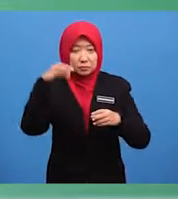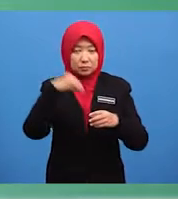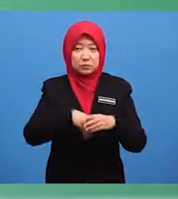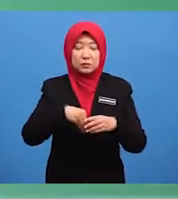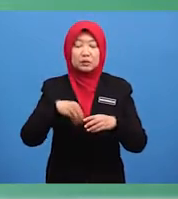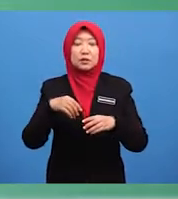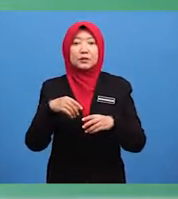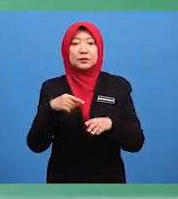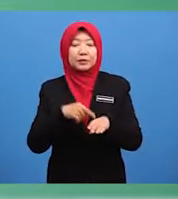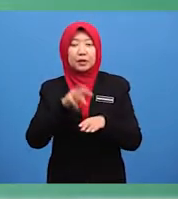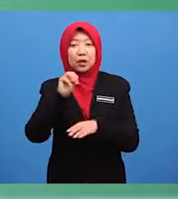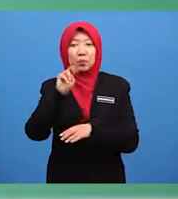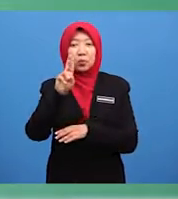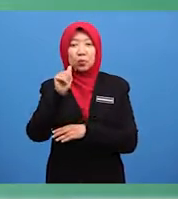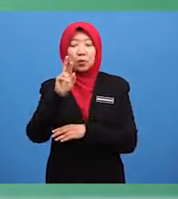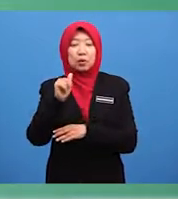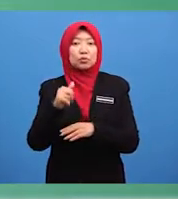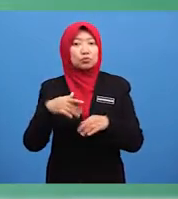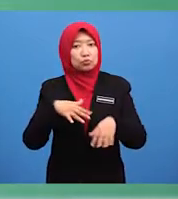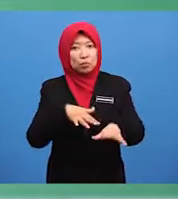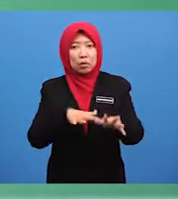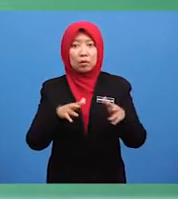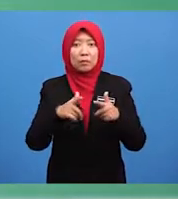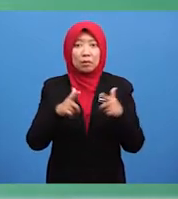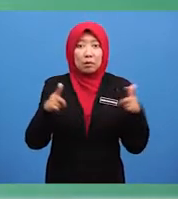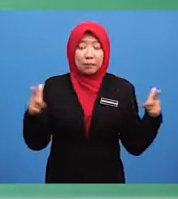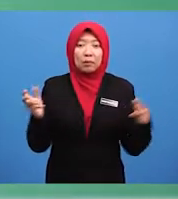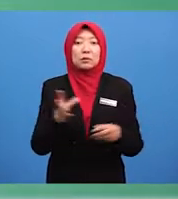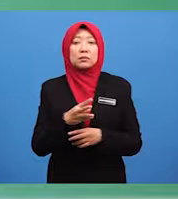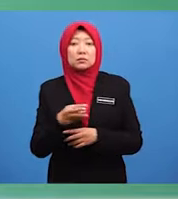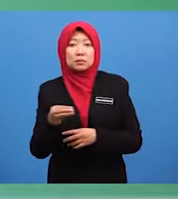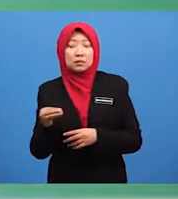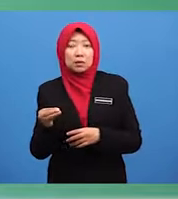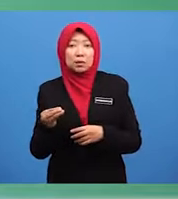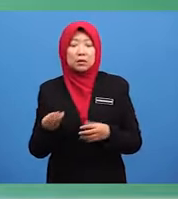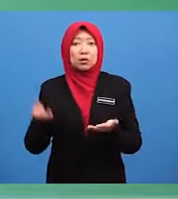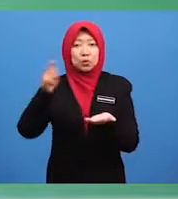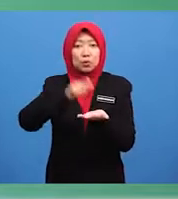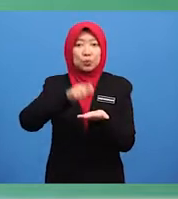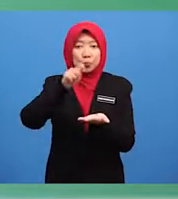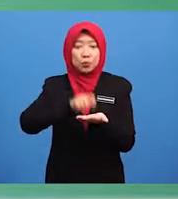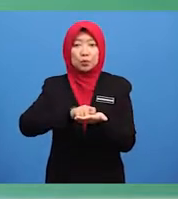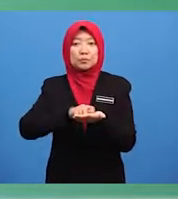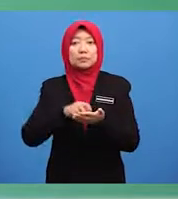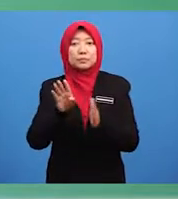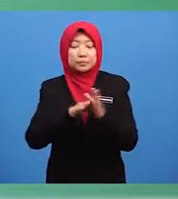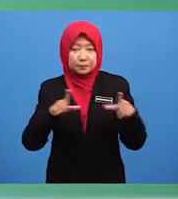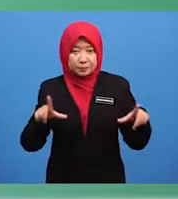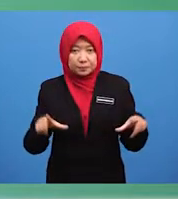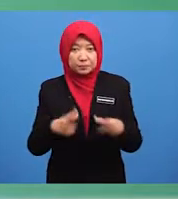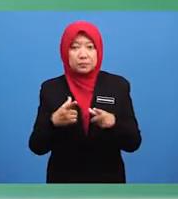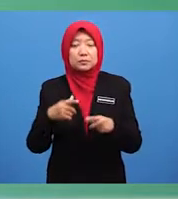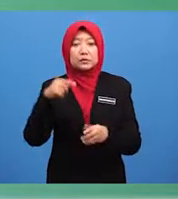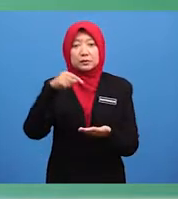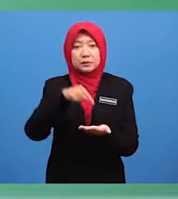sungai. Mendapan ini semakin melebar dan penimbunan mendapan berlaku. Keadaan